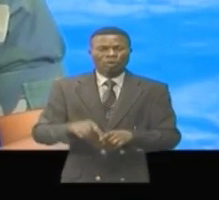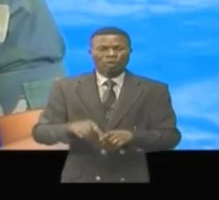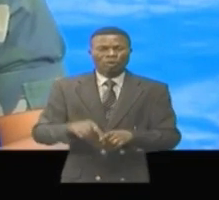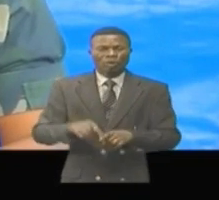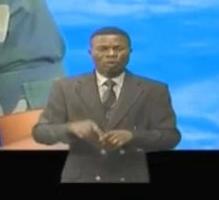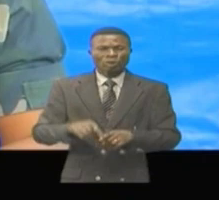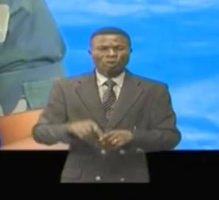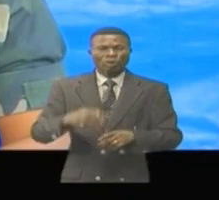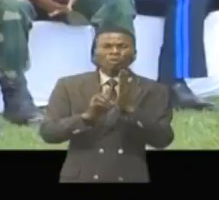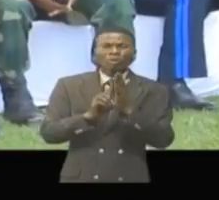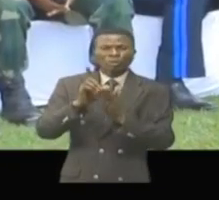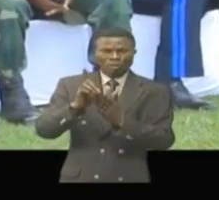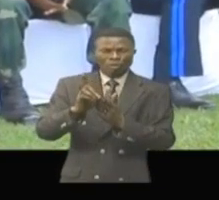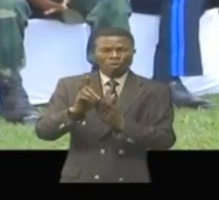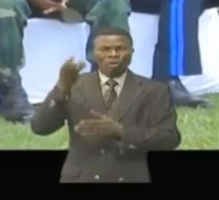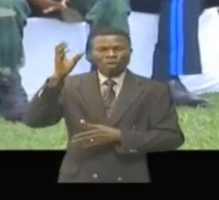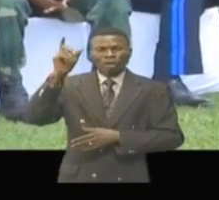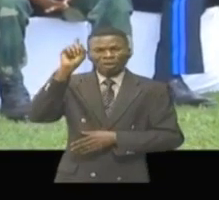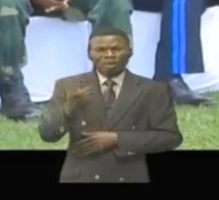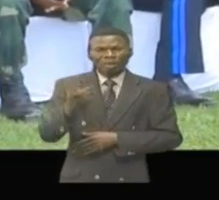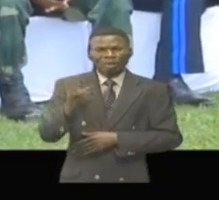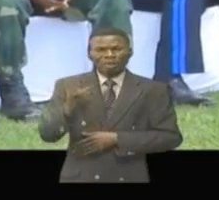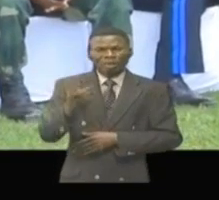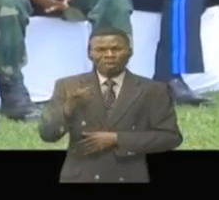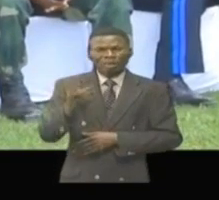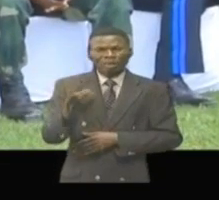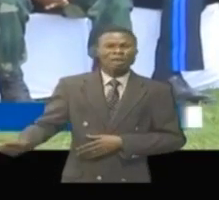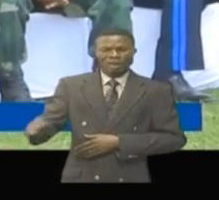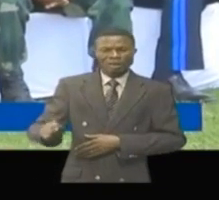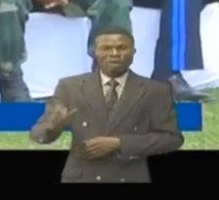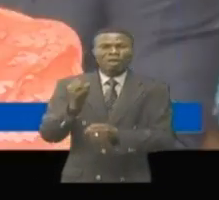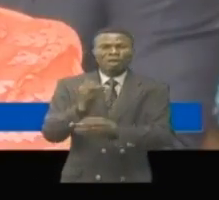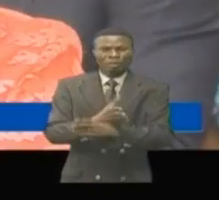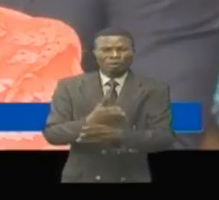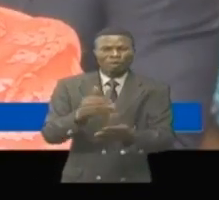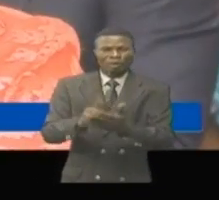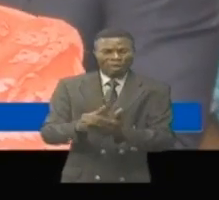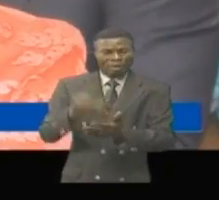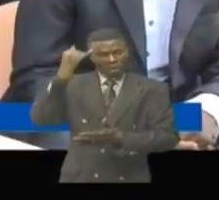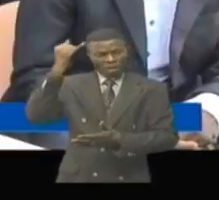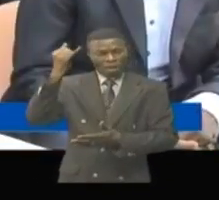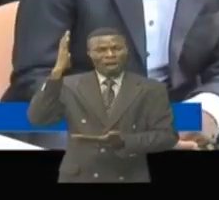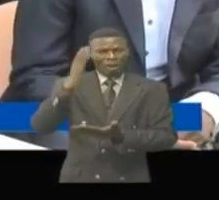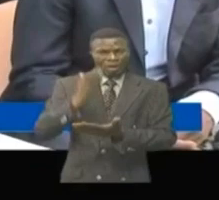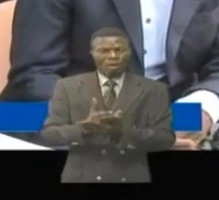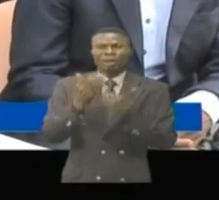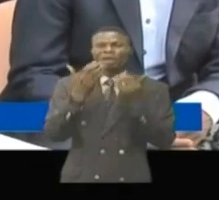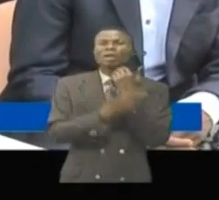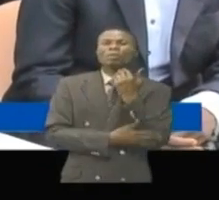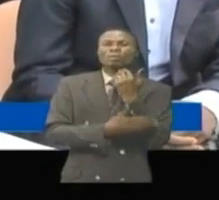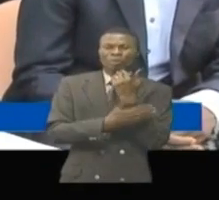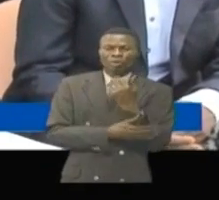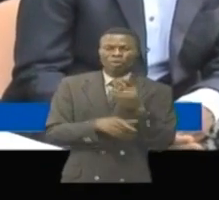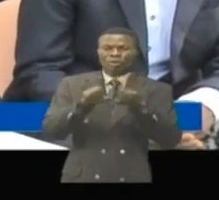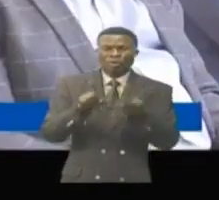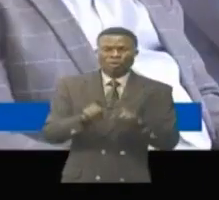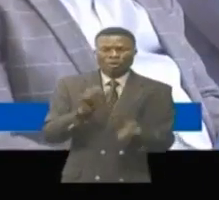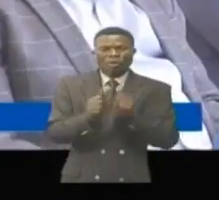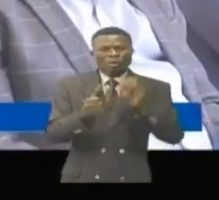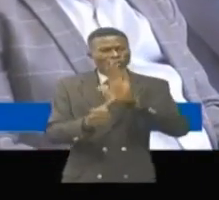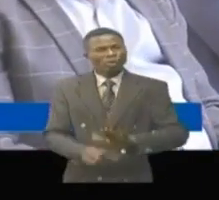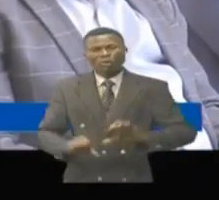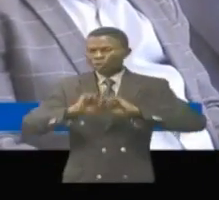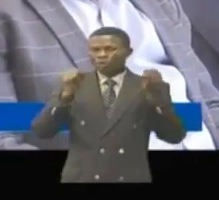de développement local de 145 territoires a vu le jour dans les soucis de lutter contre la pauvreté et les inégalités